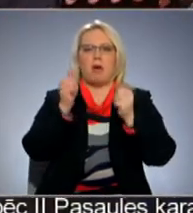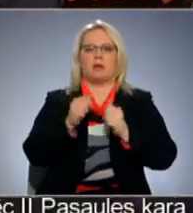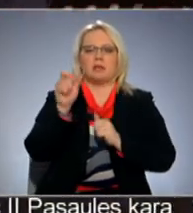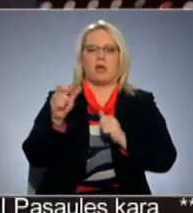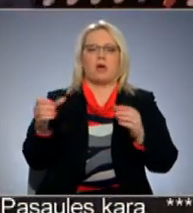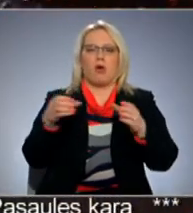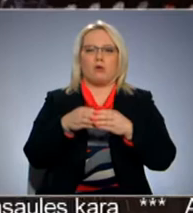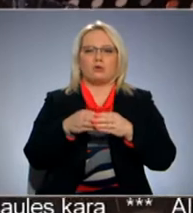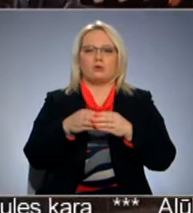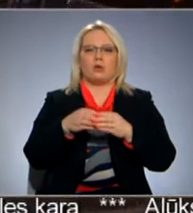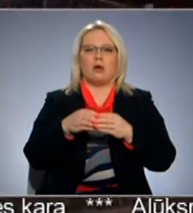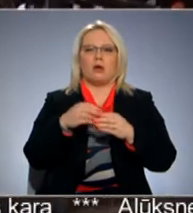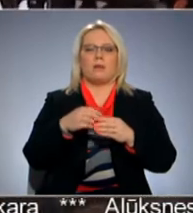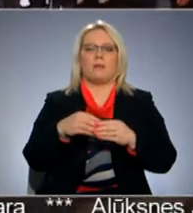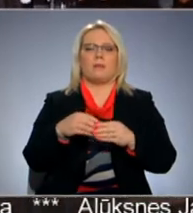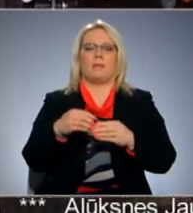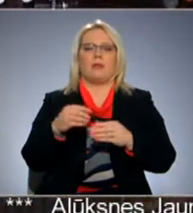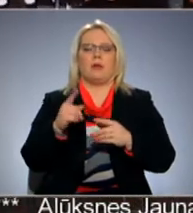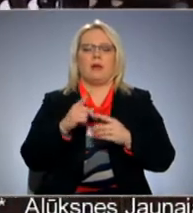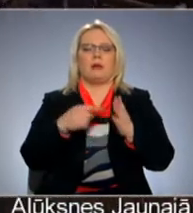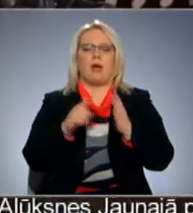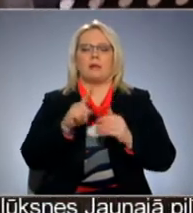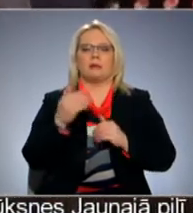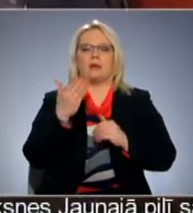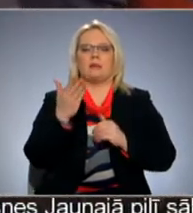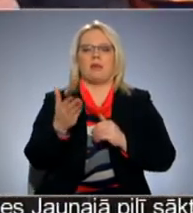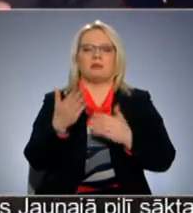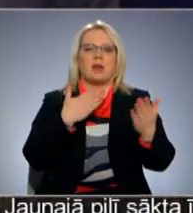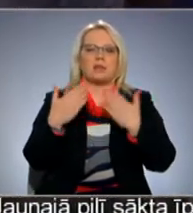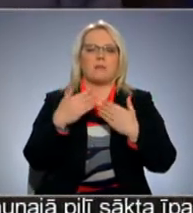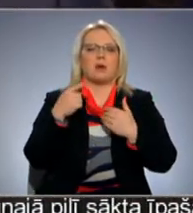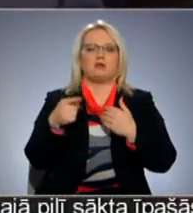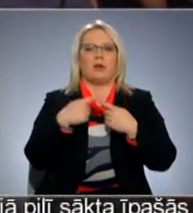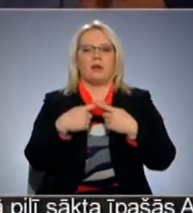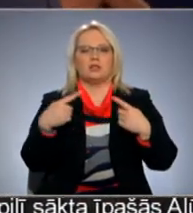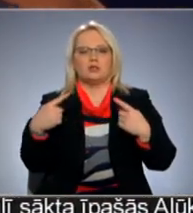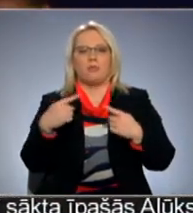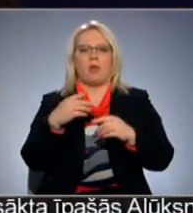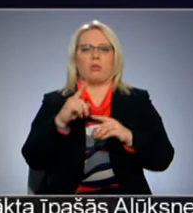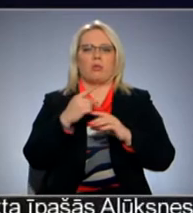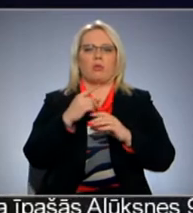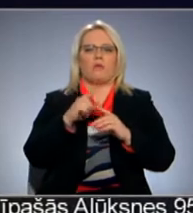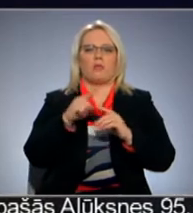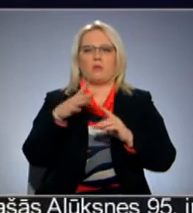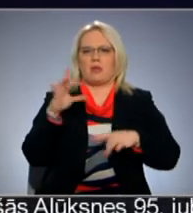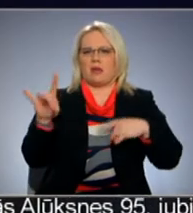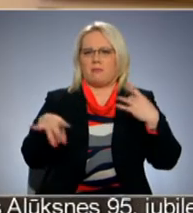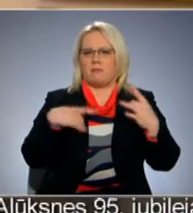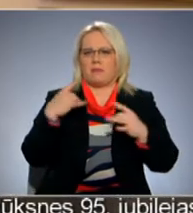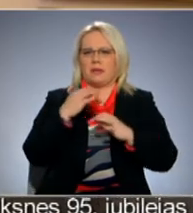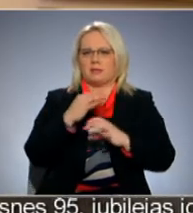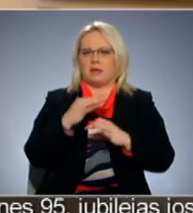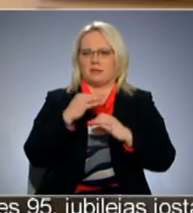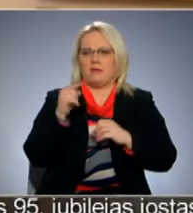Stage 2014. Kā tavs attiecības ar šo instrumentu laika gaitā ir veidojušās, jo viņš jau ir ļoti cimperlīgs? Attiecības